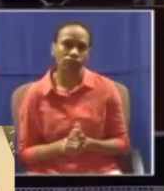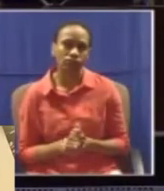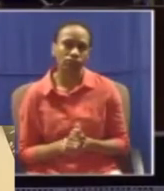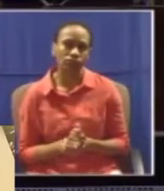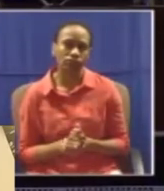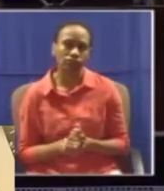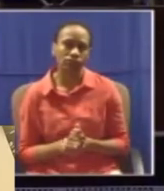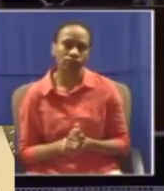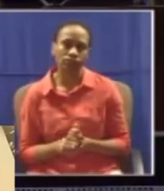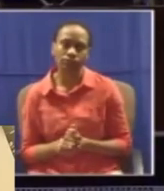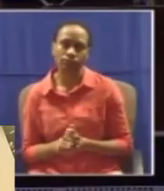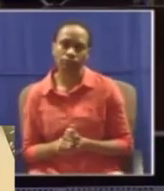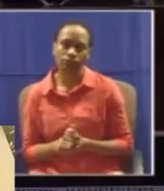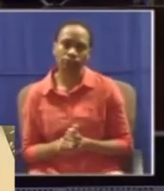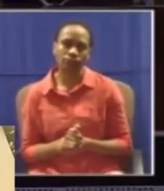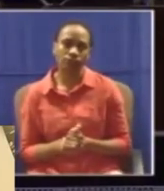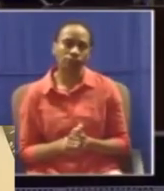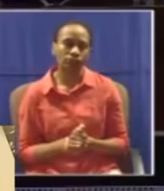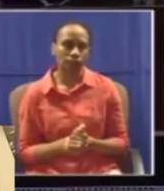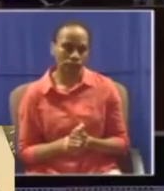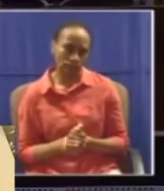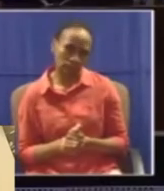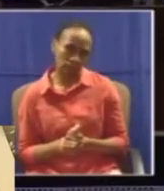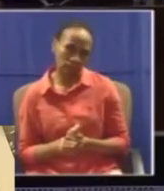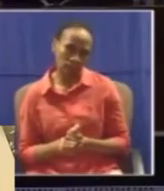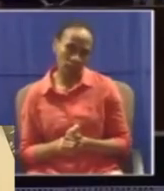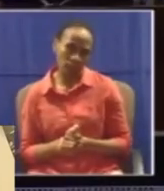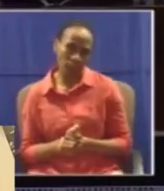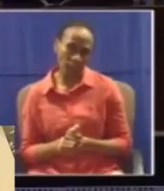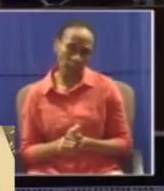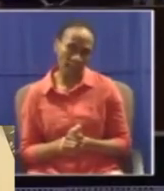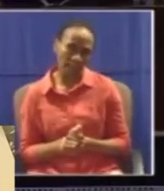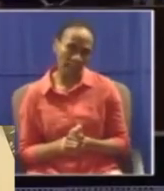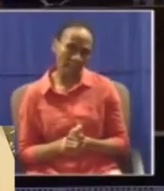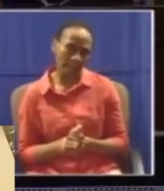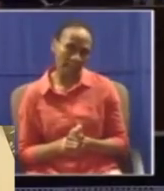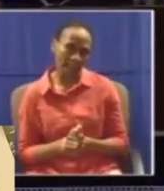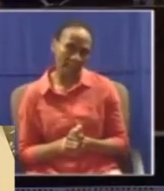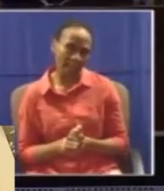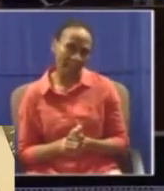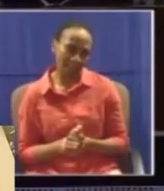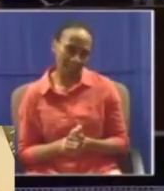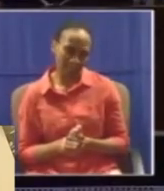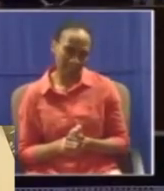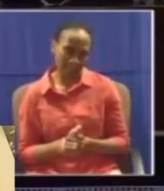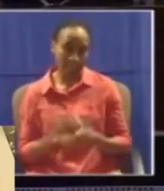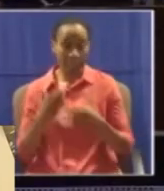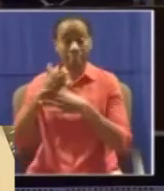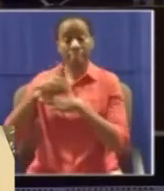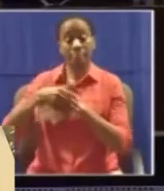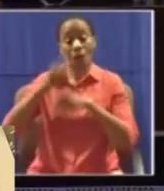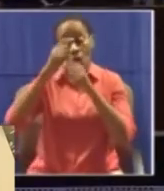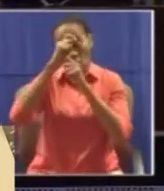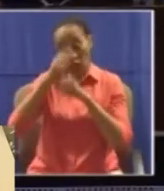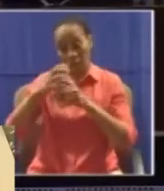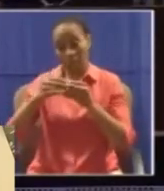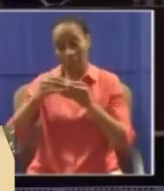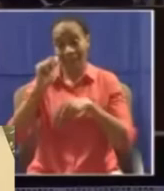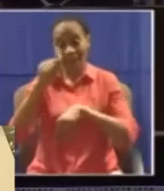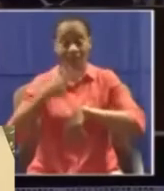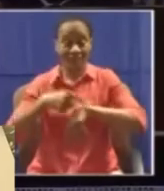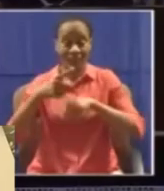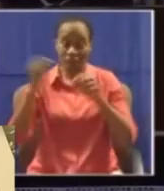sal die departement van vervoer regkom. As ek sien hoe die werkers reageer. Remember, your time is now